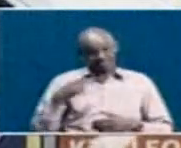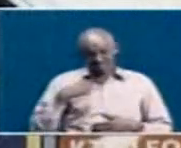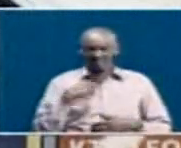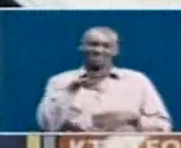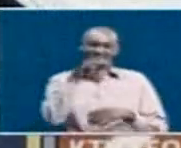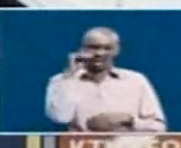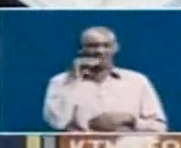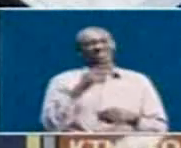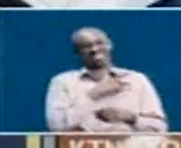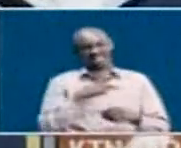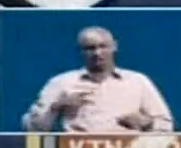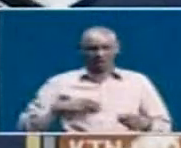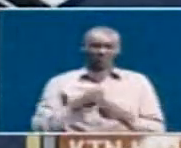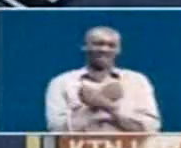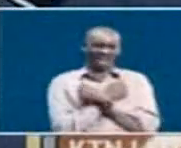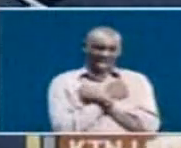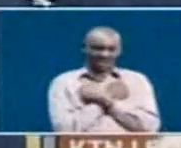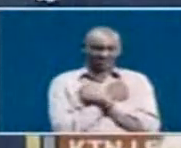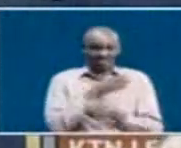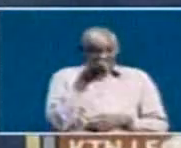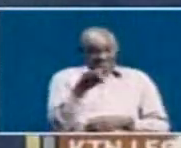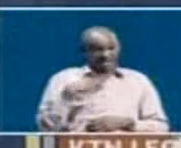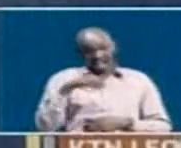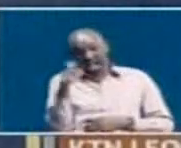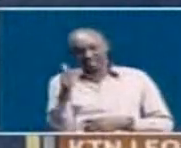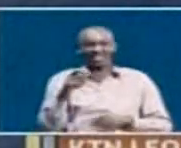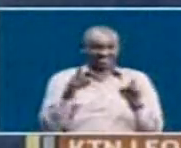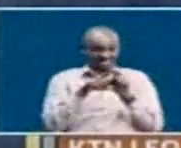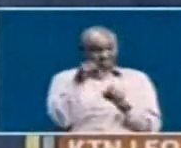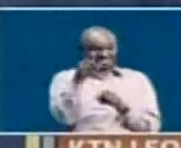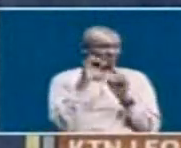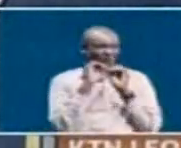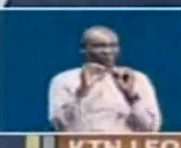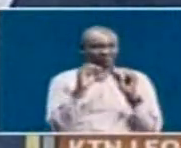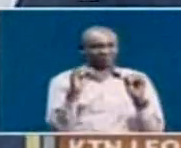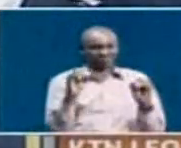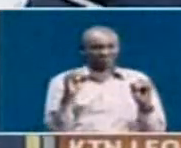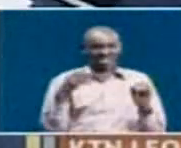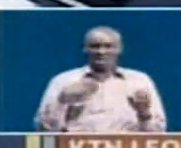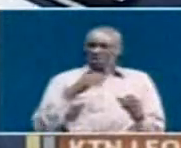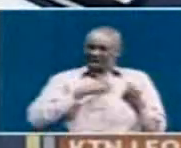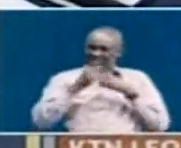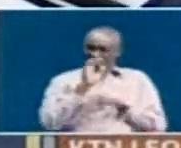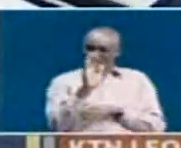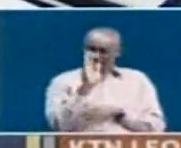Nimempata Mfalme wa Mapenzi amna mwingine akaribi mbinu zake.